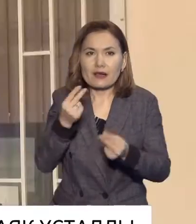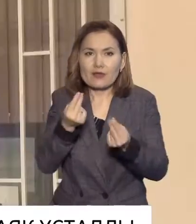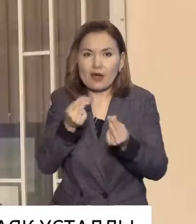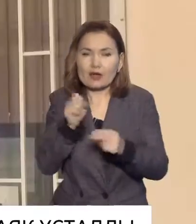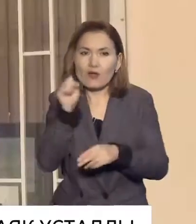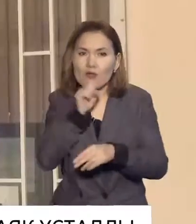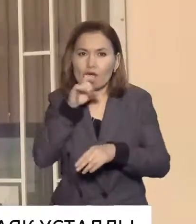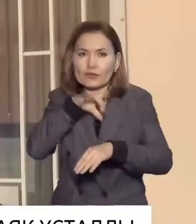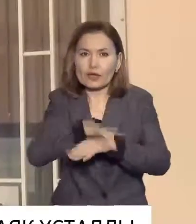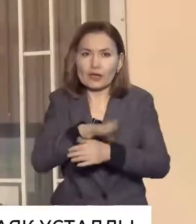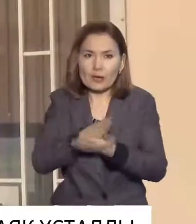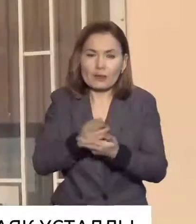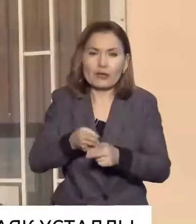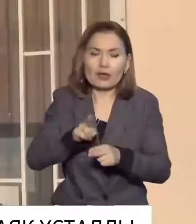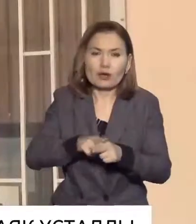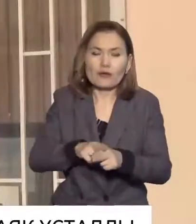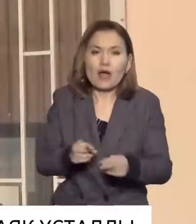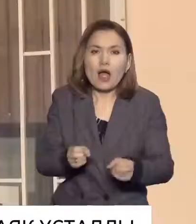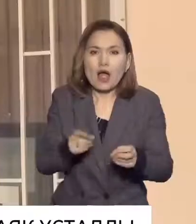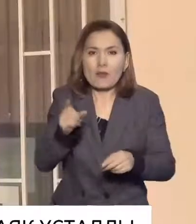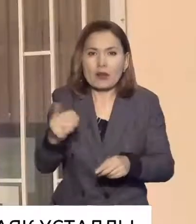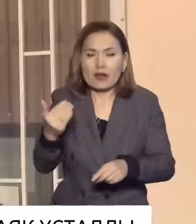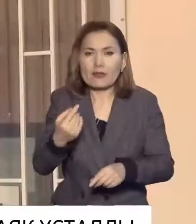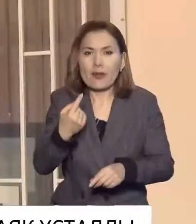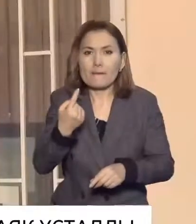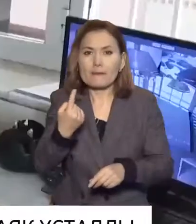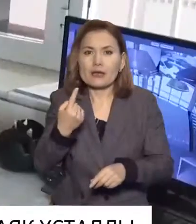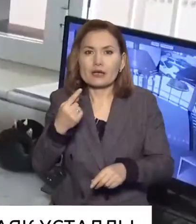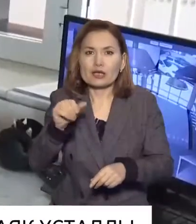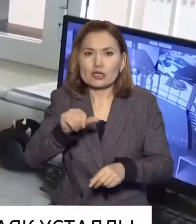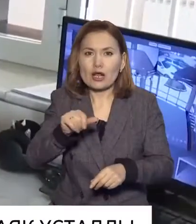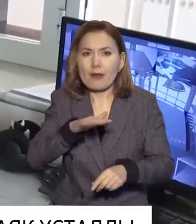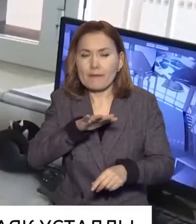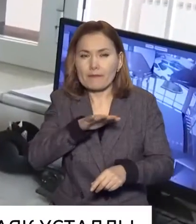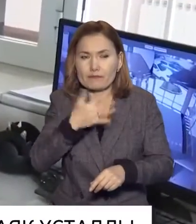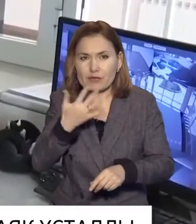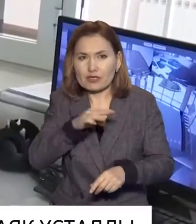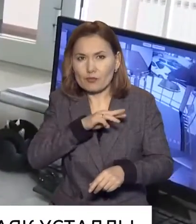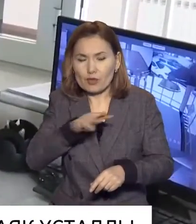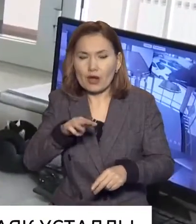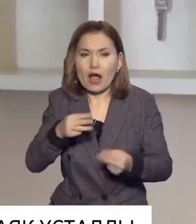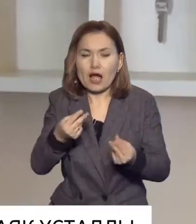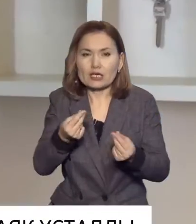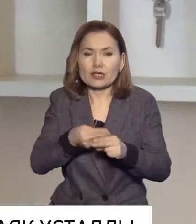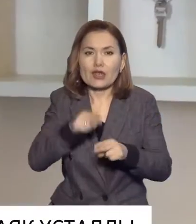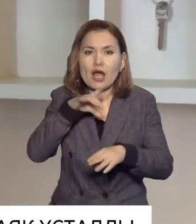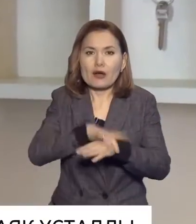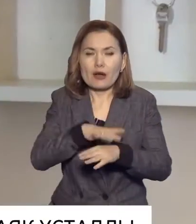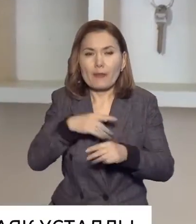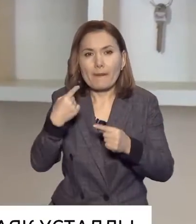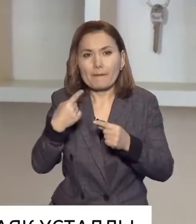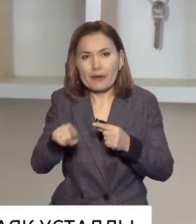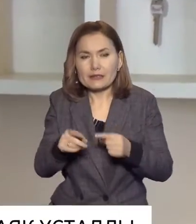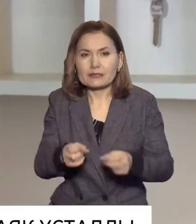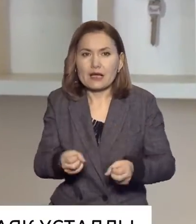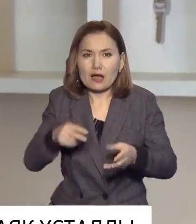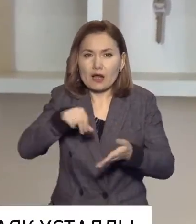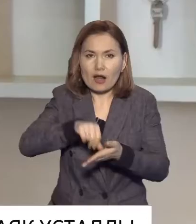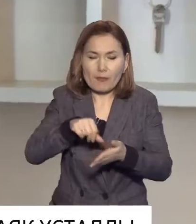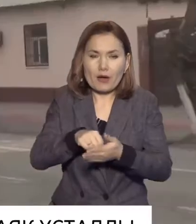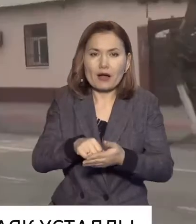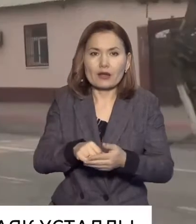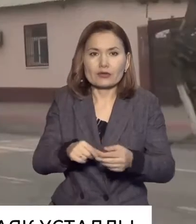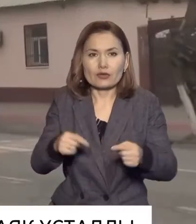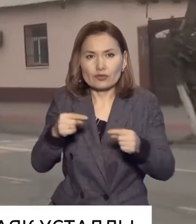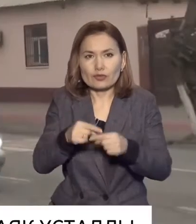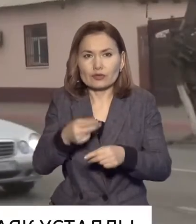таппақ болған. Айғақты зат ретінде күдіктіден 1,5 миллион теңге тәркіленді. Полицейлер оның басқа да қылмыстарға қатысы бар жоғын